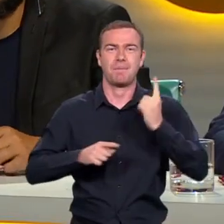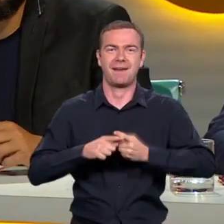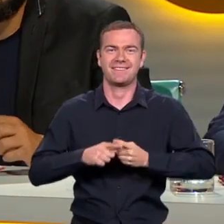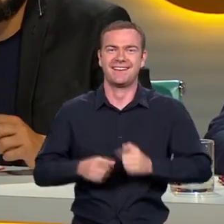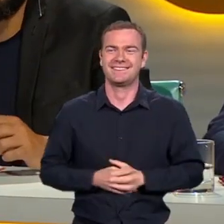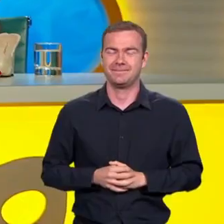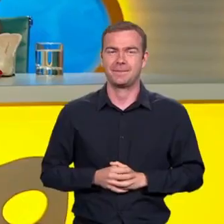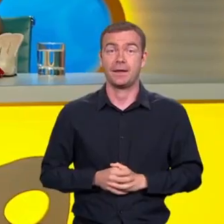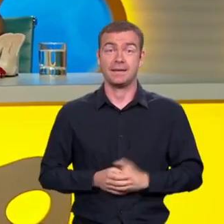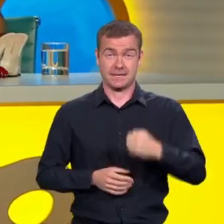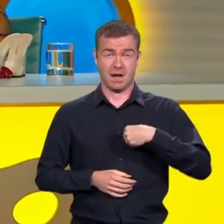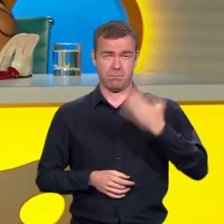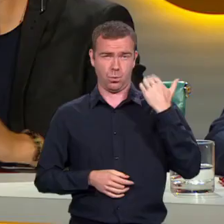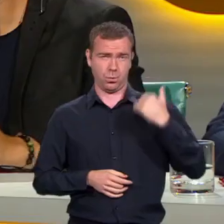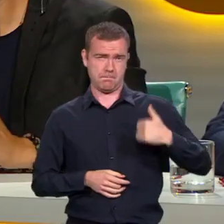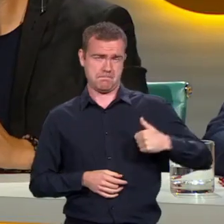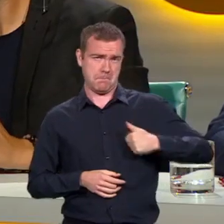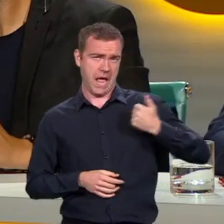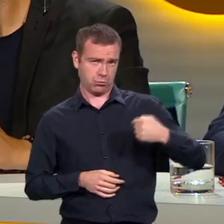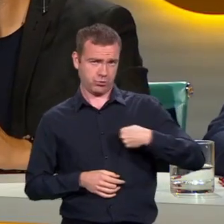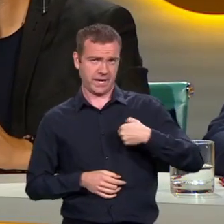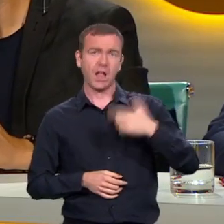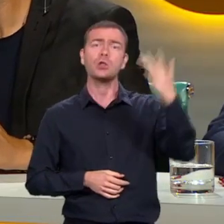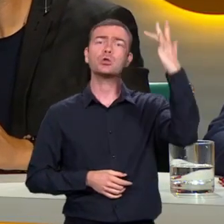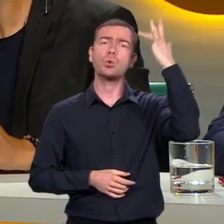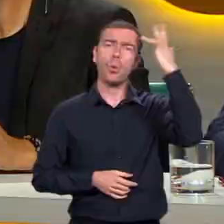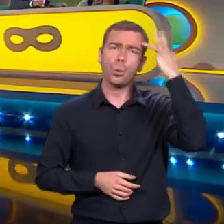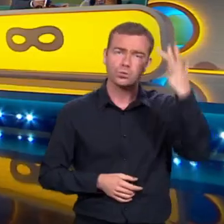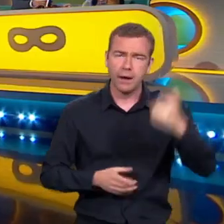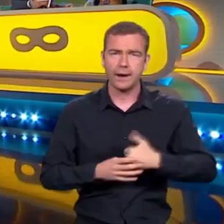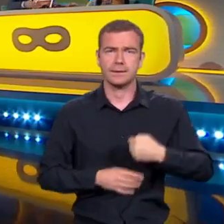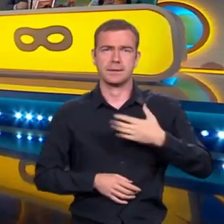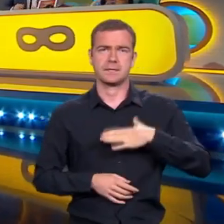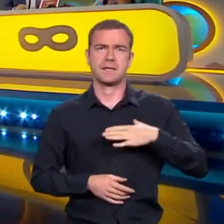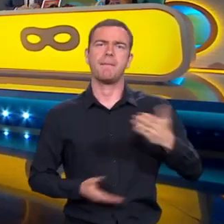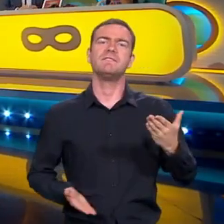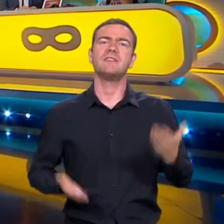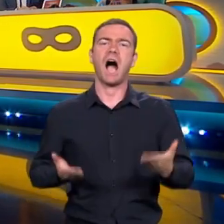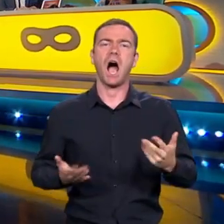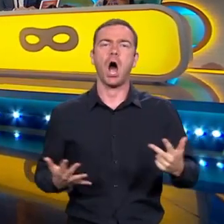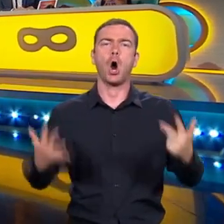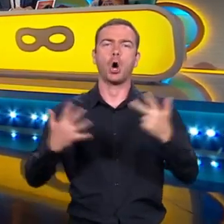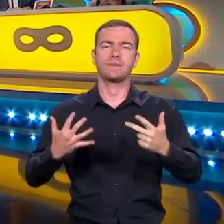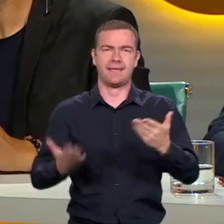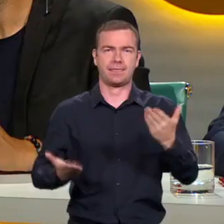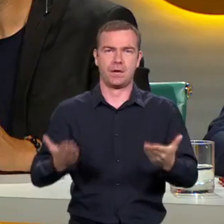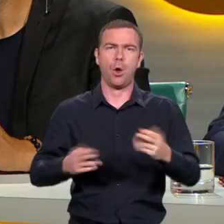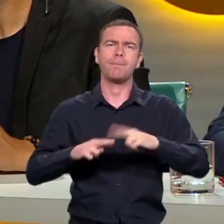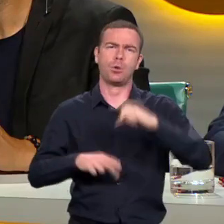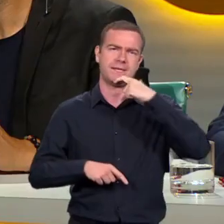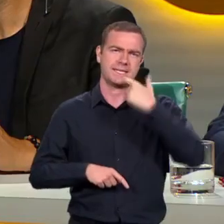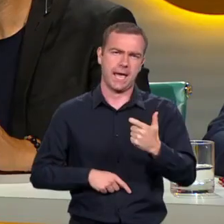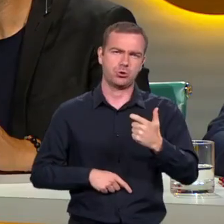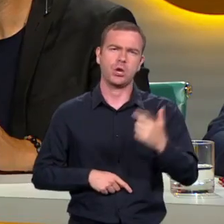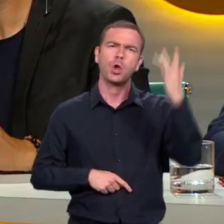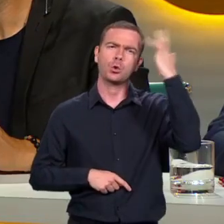bol mladší, Vlado, mal som takú túžbu, že aby som vážil 80 kg. Potom som bol starší,